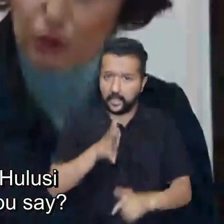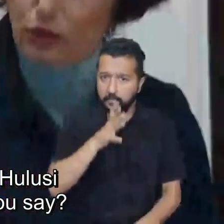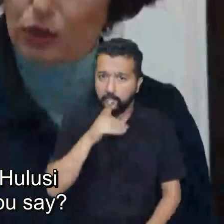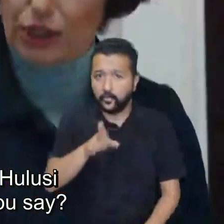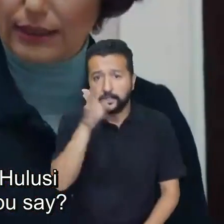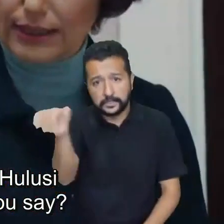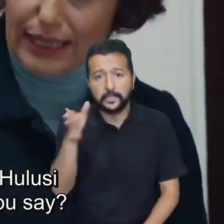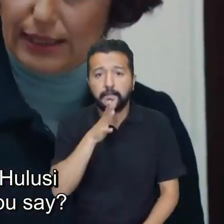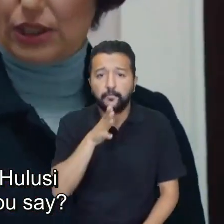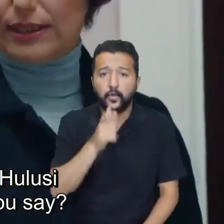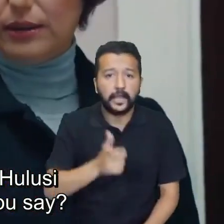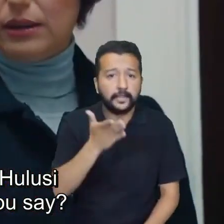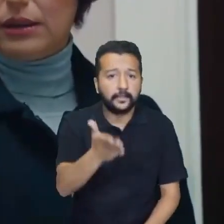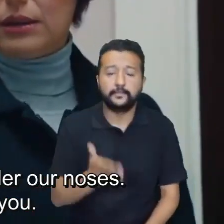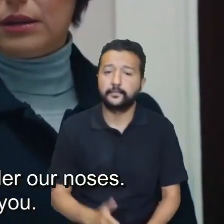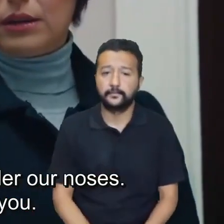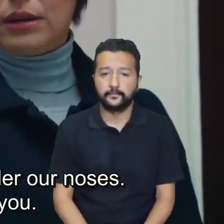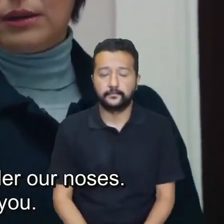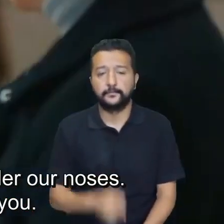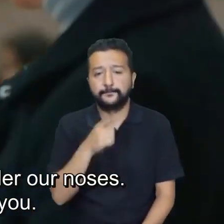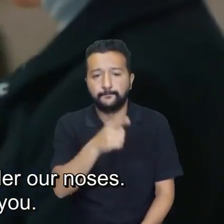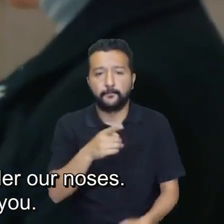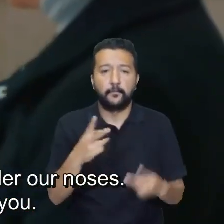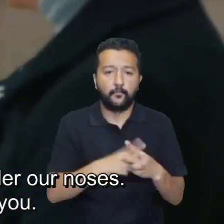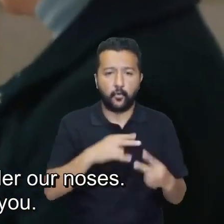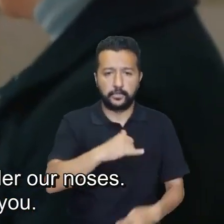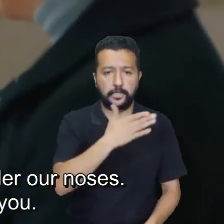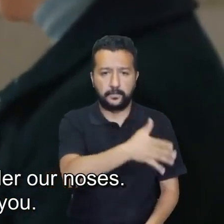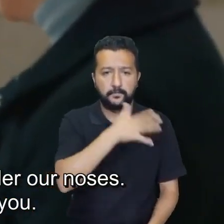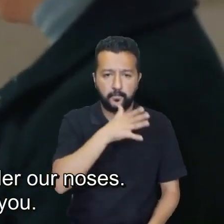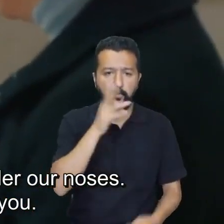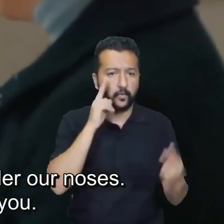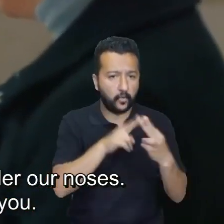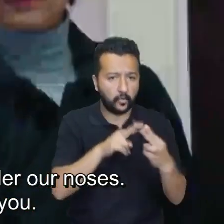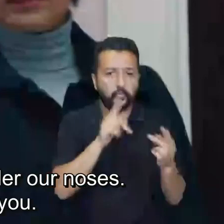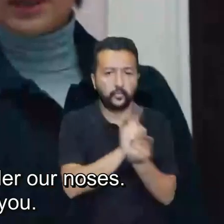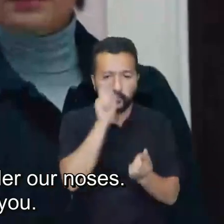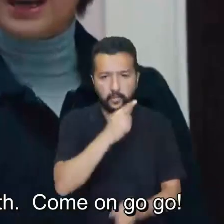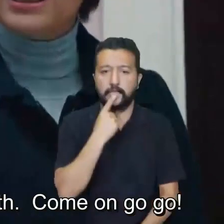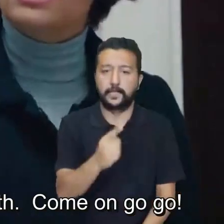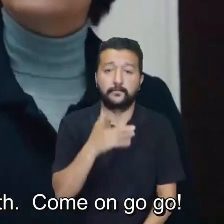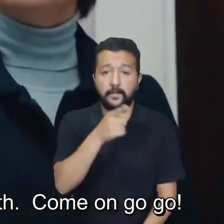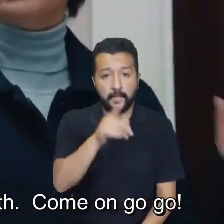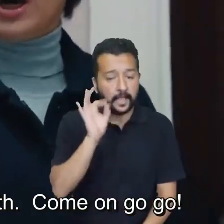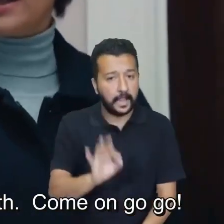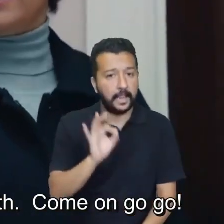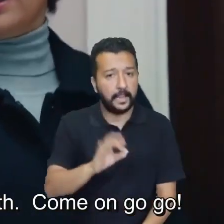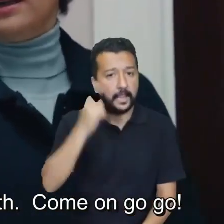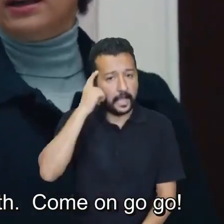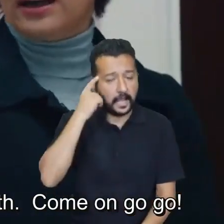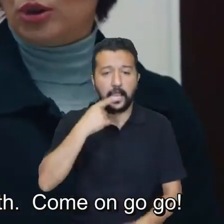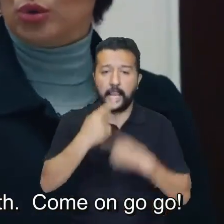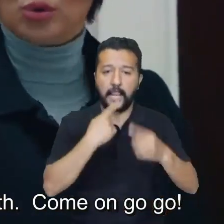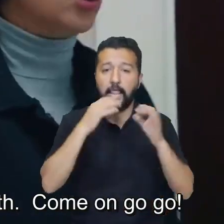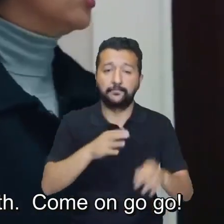biliyorsun Hulusi'nin uğrayacağım dese ne diyeceksin? Ya karakol burnumuzun dibi. Görüşürler diye söyledim herhalde. Aklı ıslanmıyor